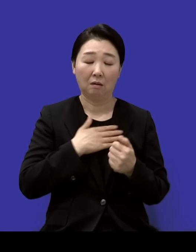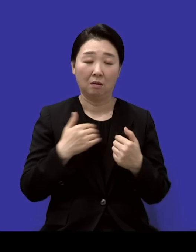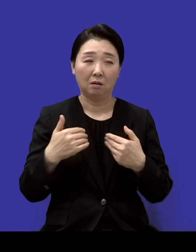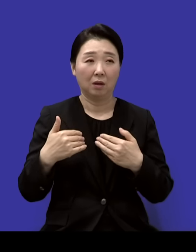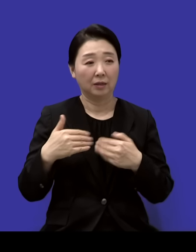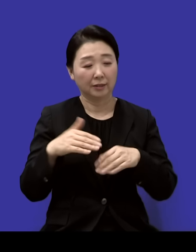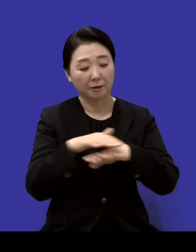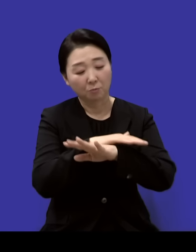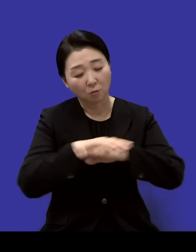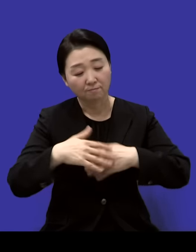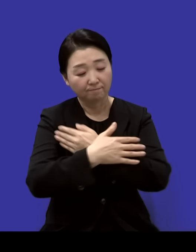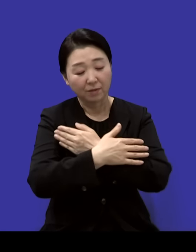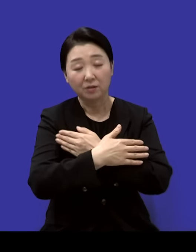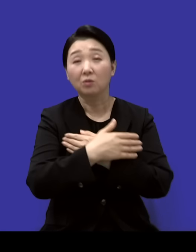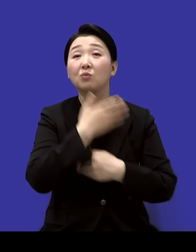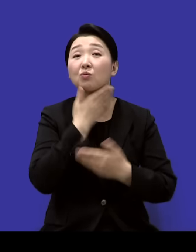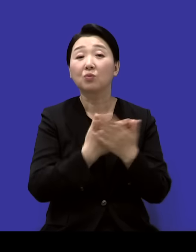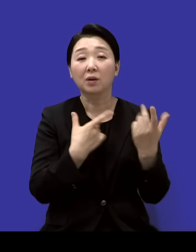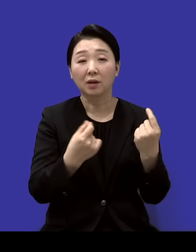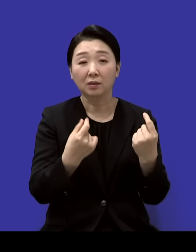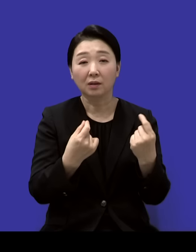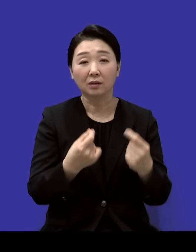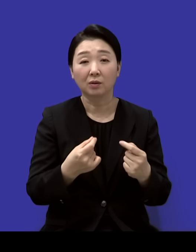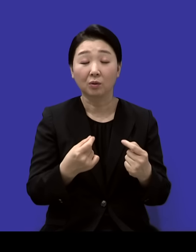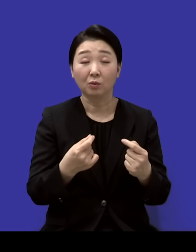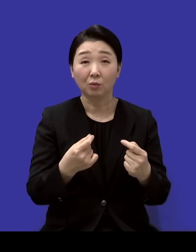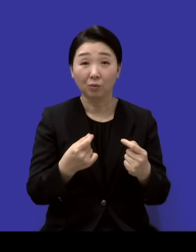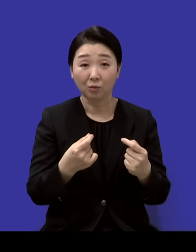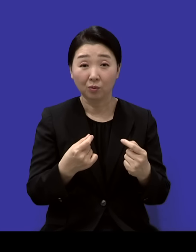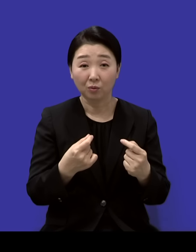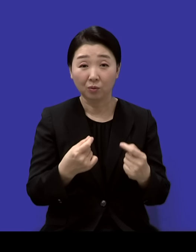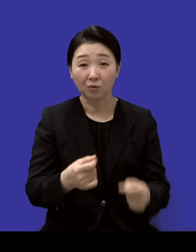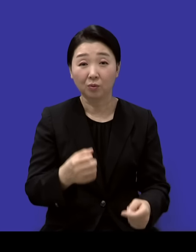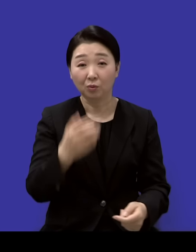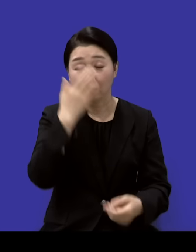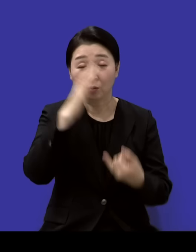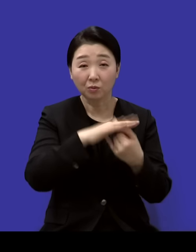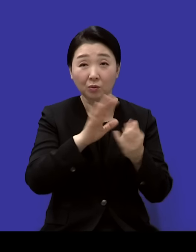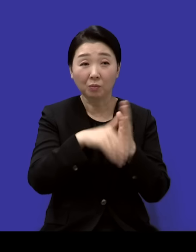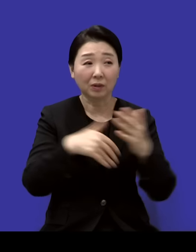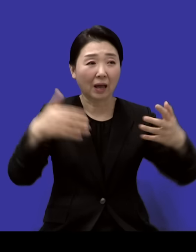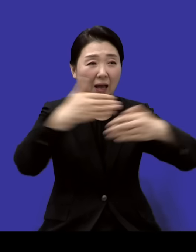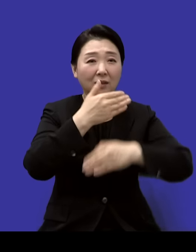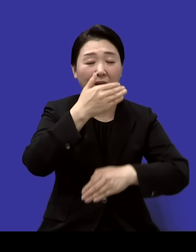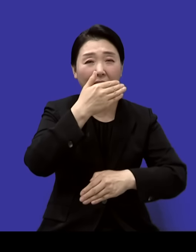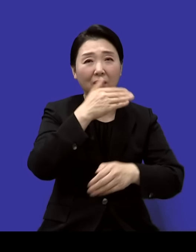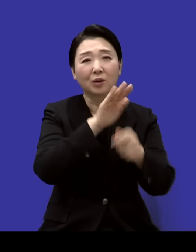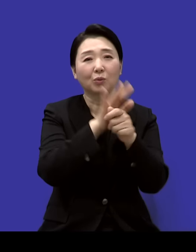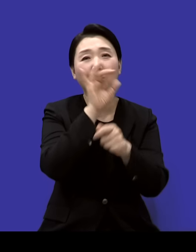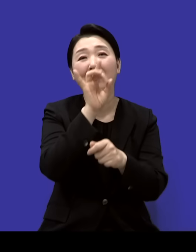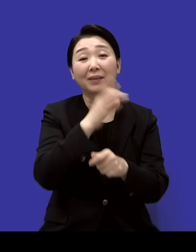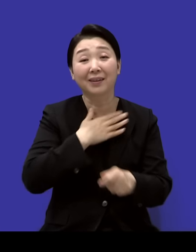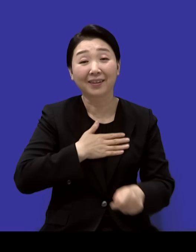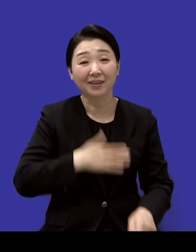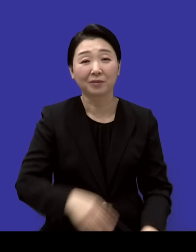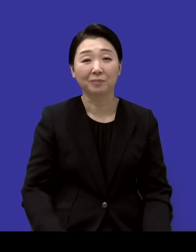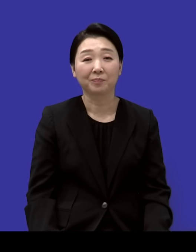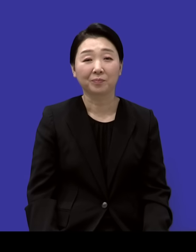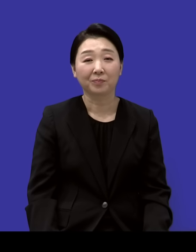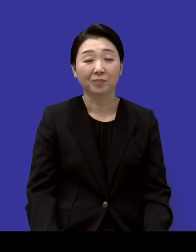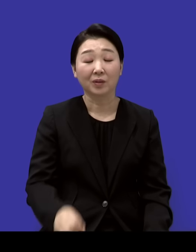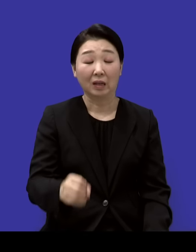중요하거든요. 네. 뭐 얘기했다고 가서 자녀분들도 막 안고 그러시면 안 돼요. 청소년기부터 도움이 안 돼요. 청소년 못 안죠. 그러니까요. 또 안 그러다가